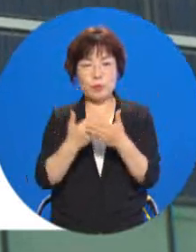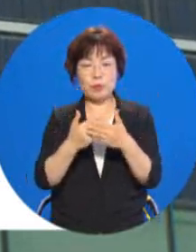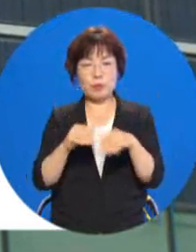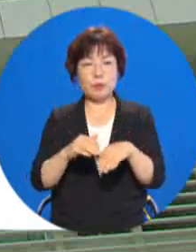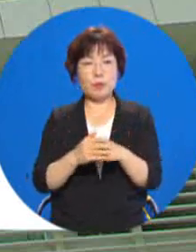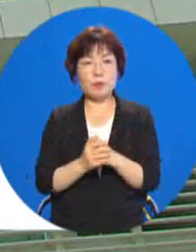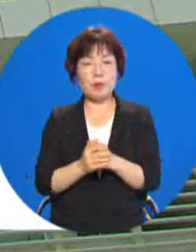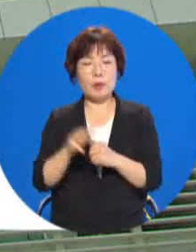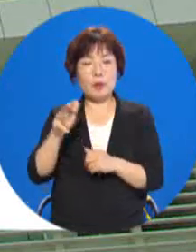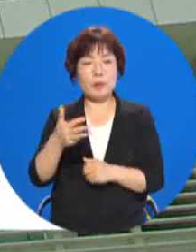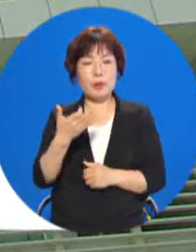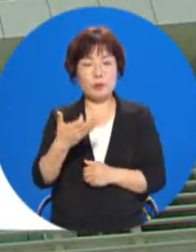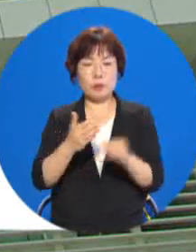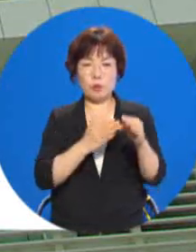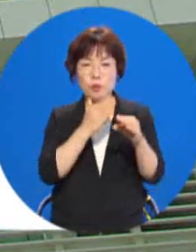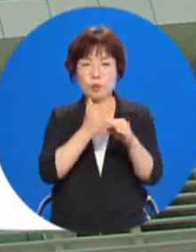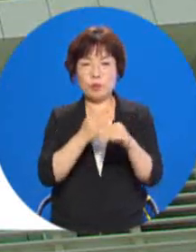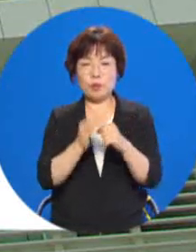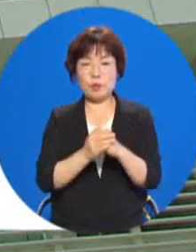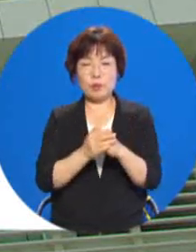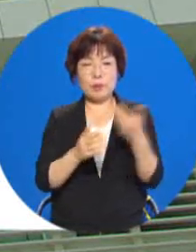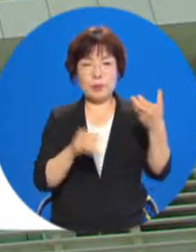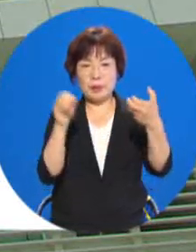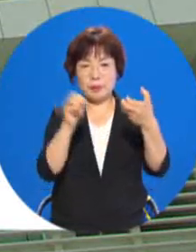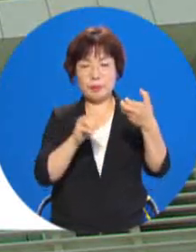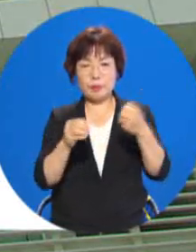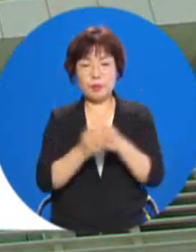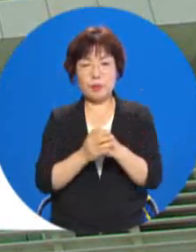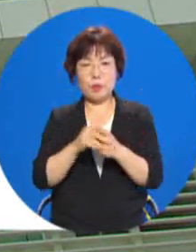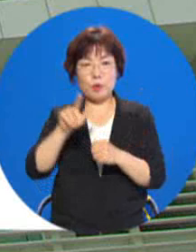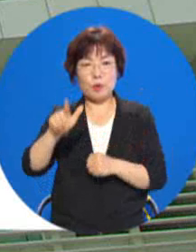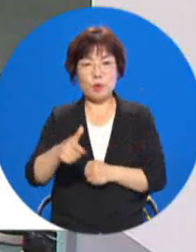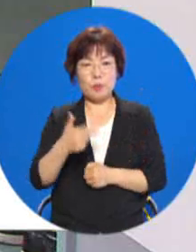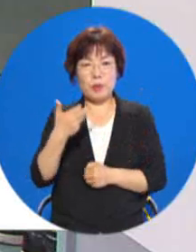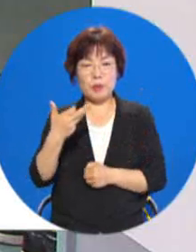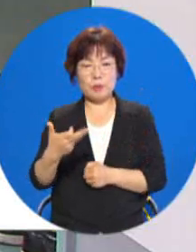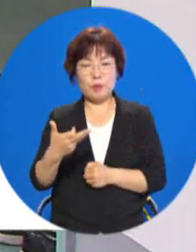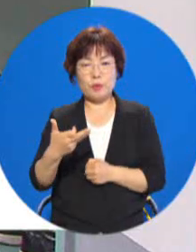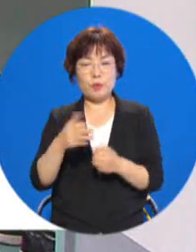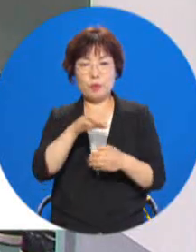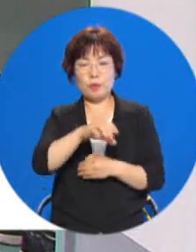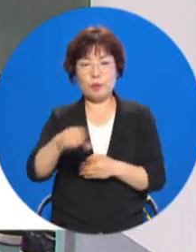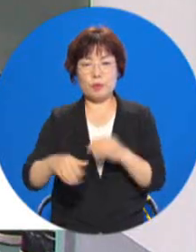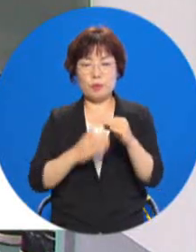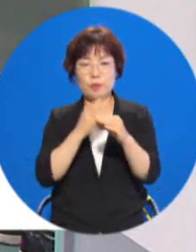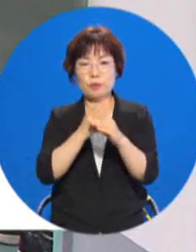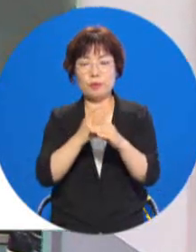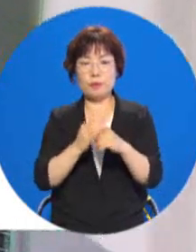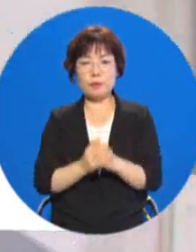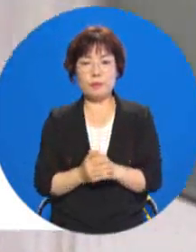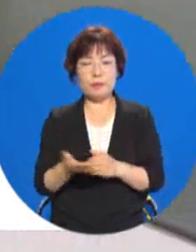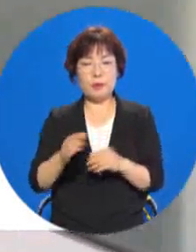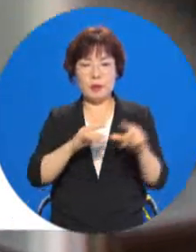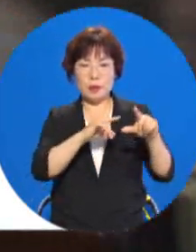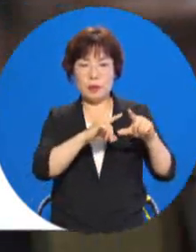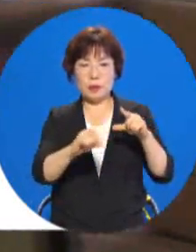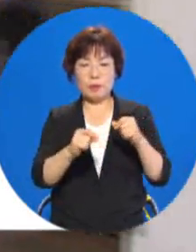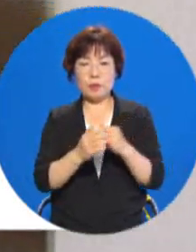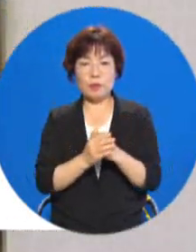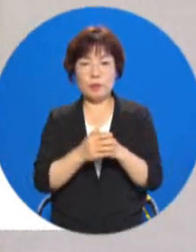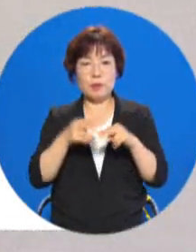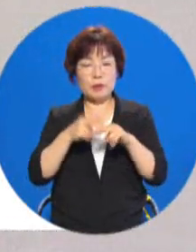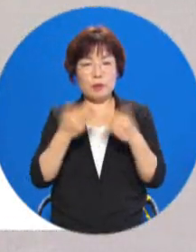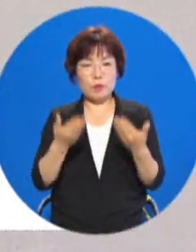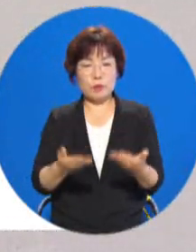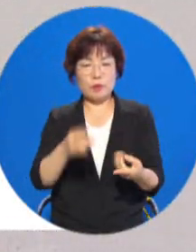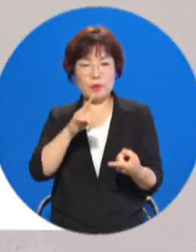전체 819곳 가운데 80%인 658곳에 이릅니다. 하지만 일부에서는 이 같은